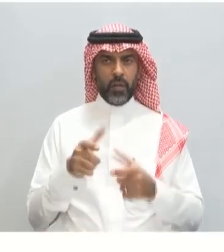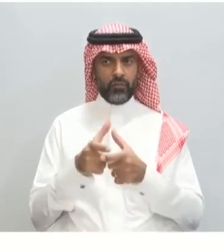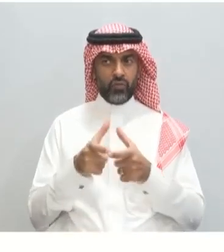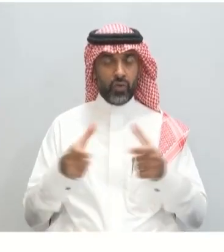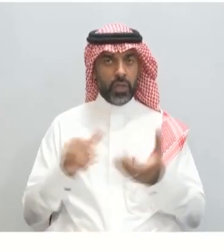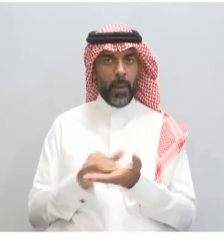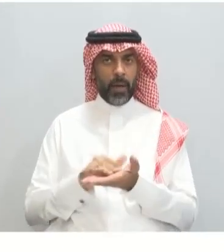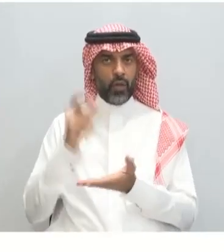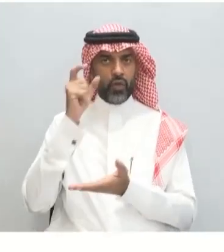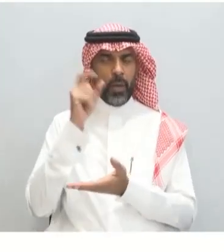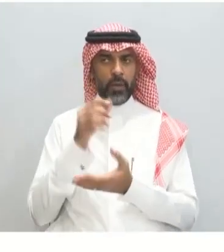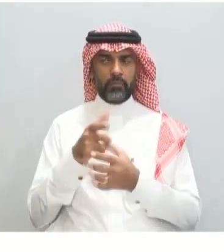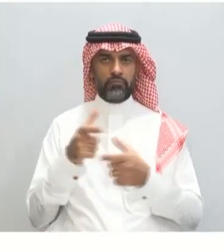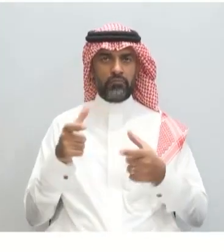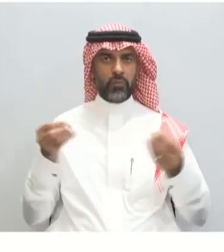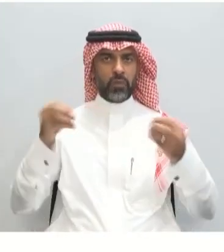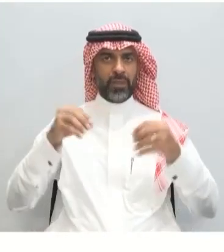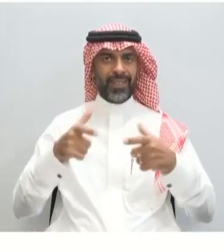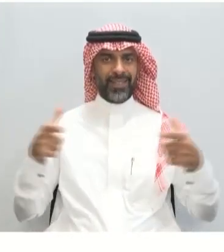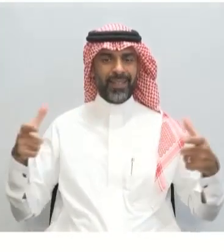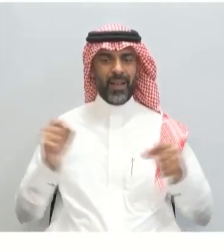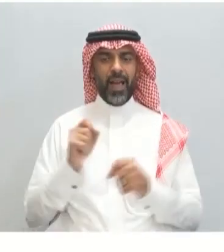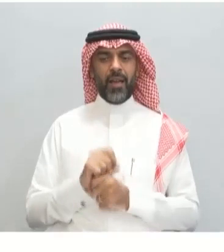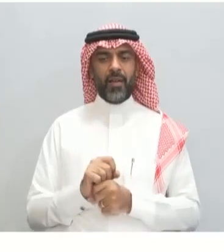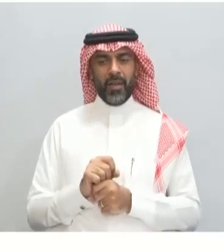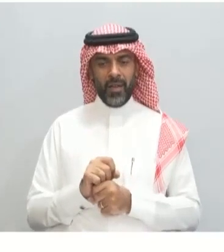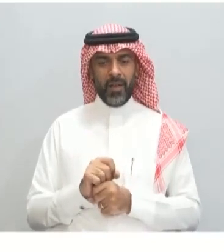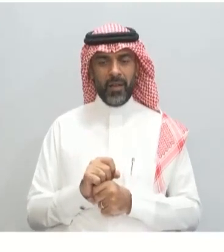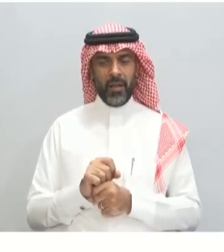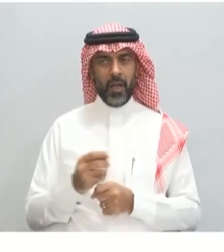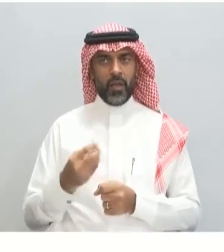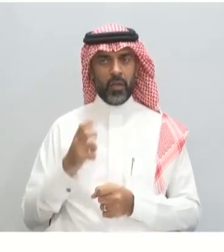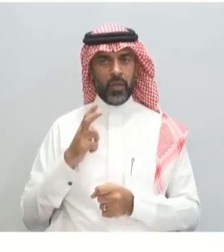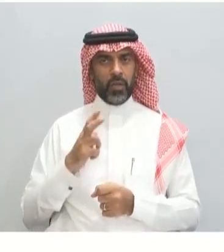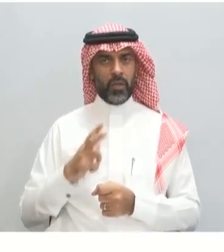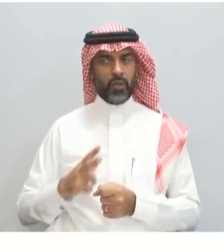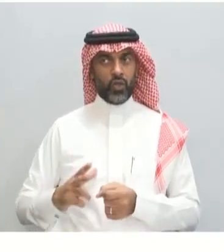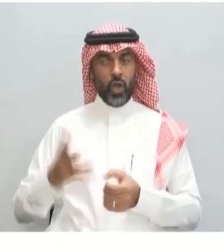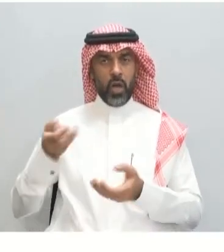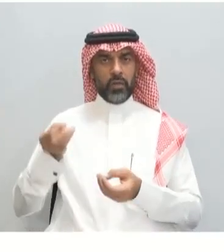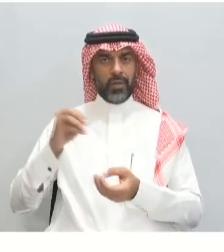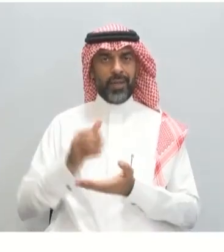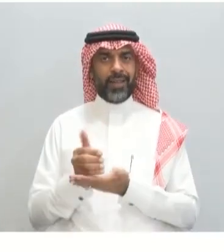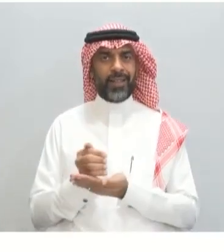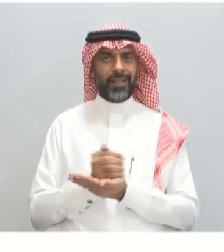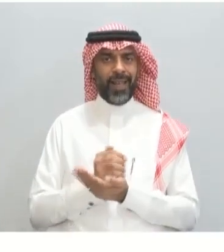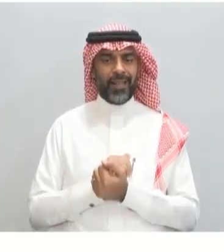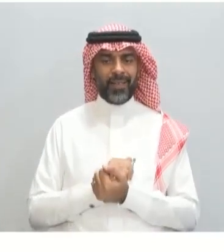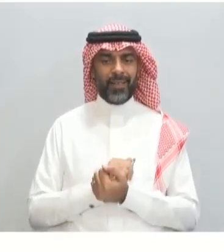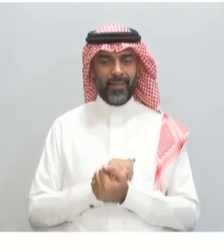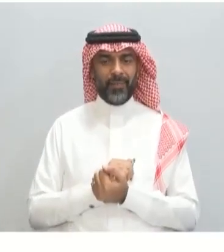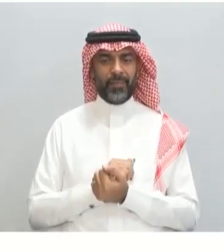الوقت ومساحه البلدان الاسلاميه ادى الى تطور هذا العلم الازدهار الاقتصادي والنشاط الاقتصادي ايضا